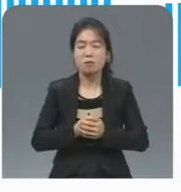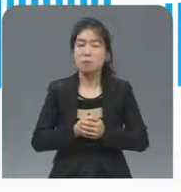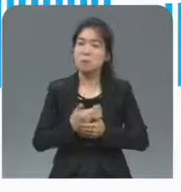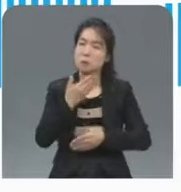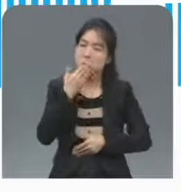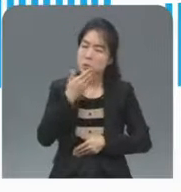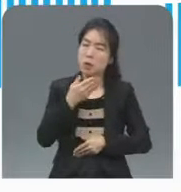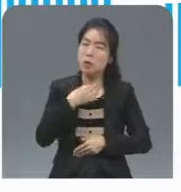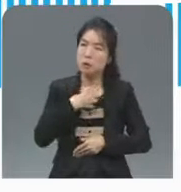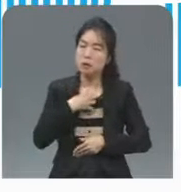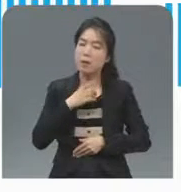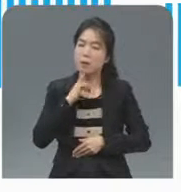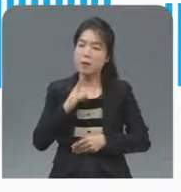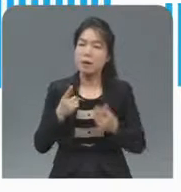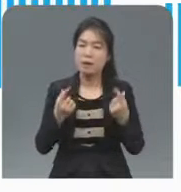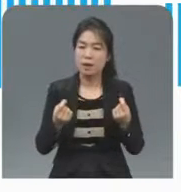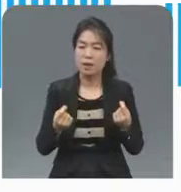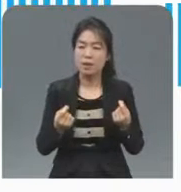걱정이 된다라고 하는